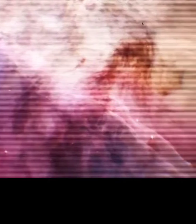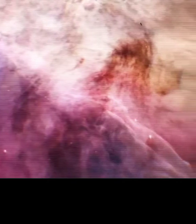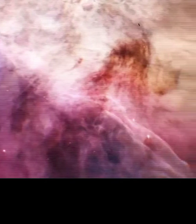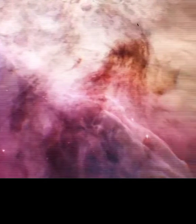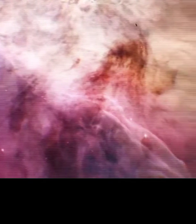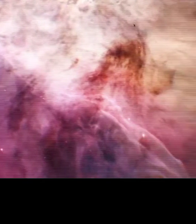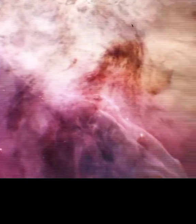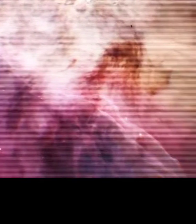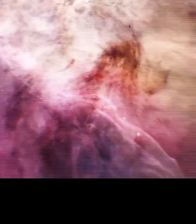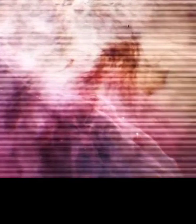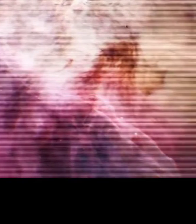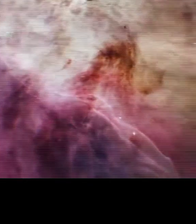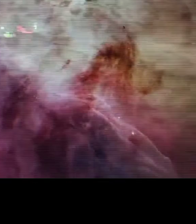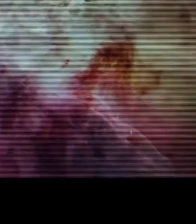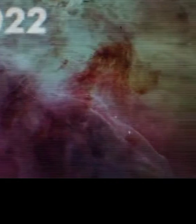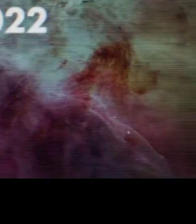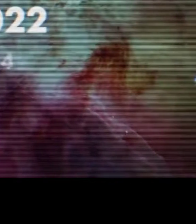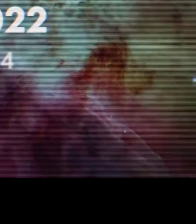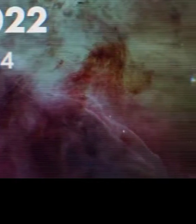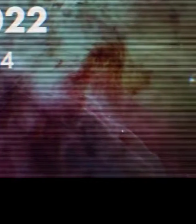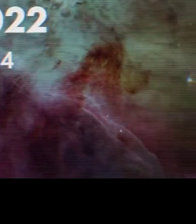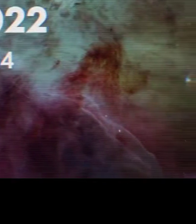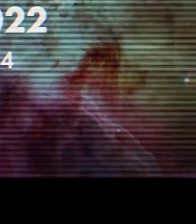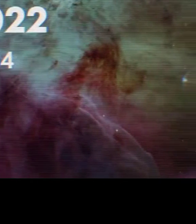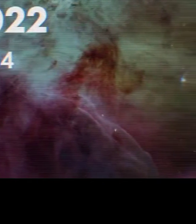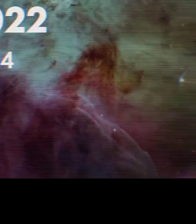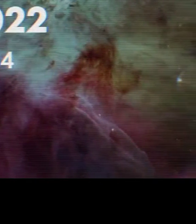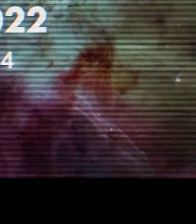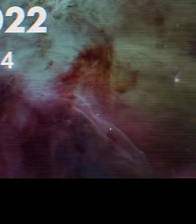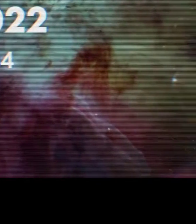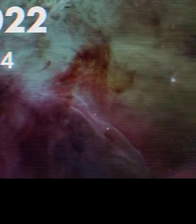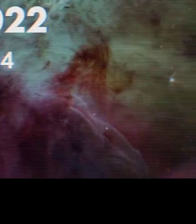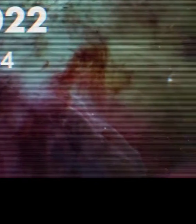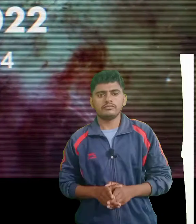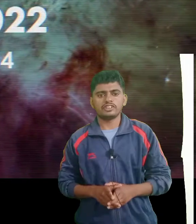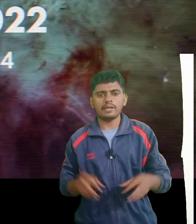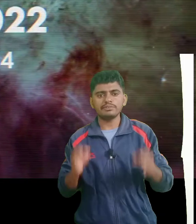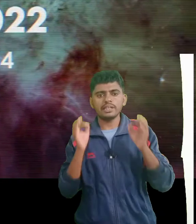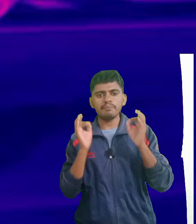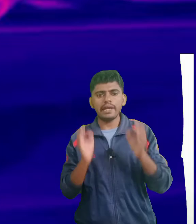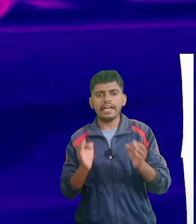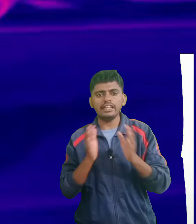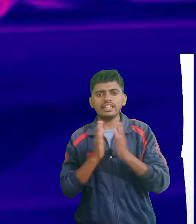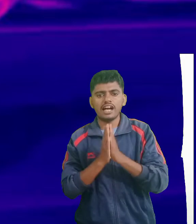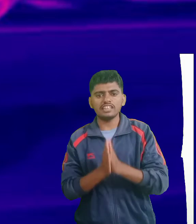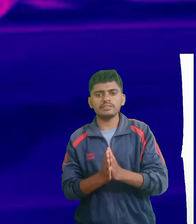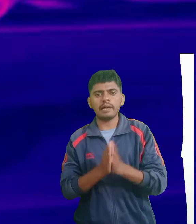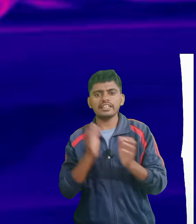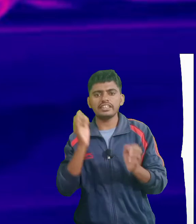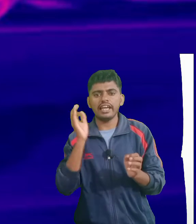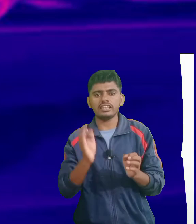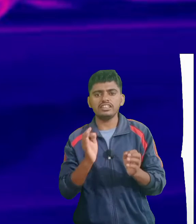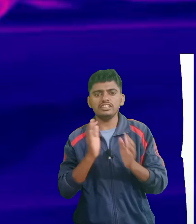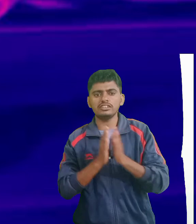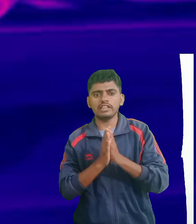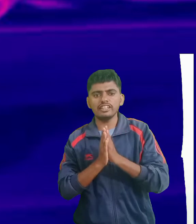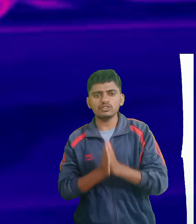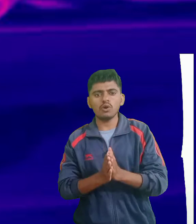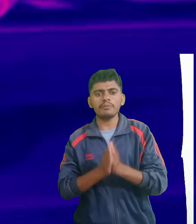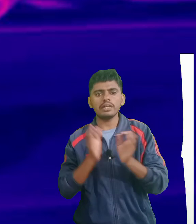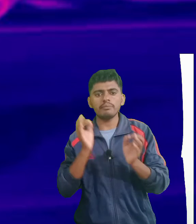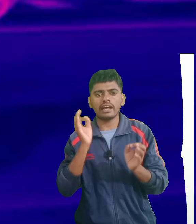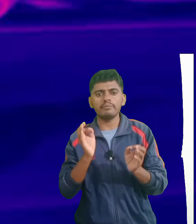to do so. It may hold the key to our survival. सबसे पहली खास बात यह है कि